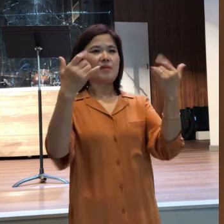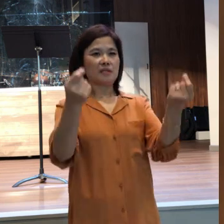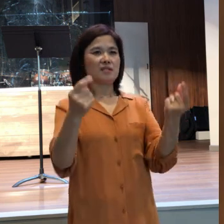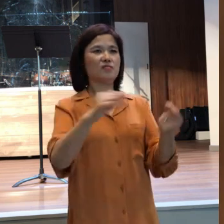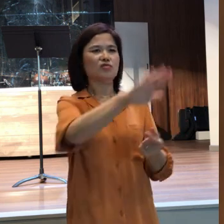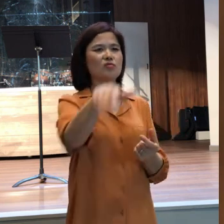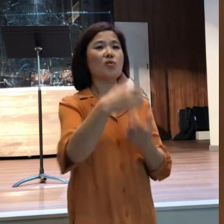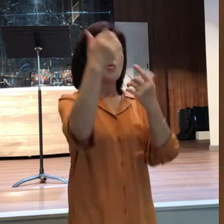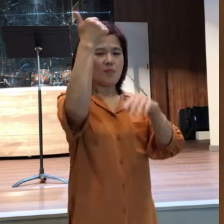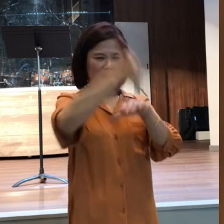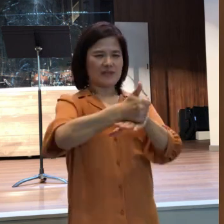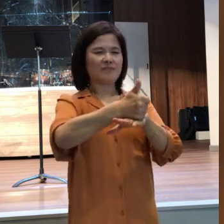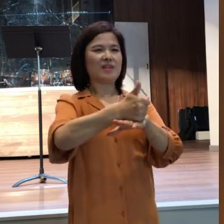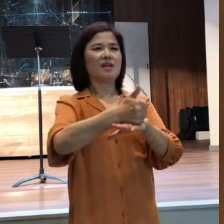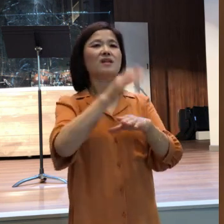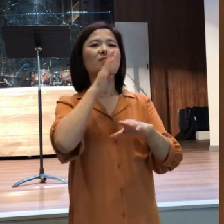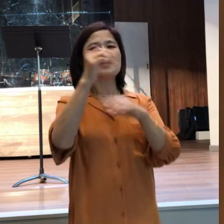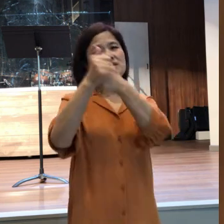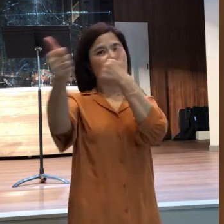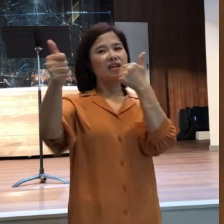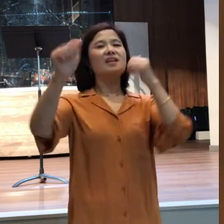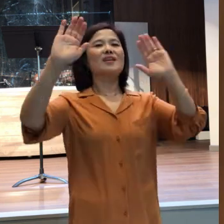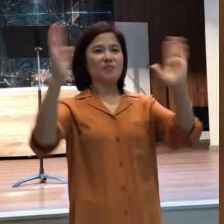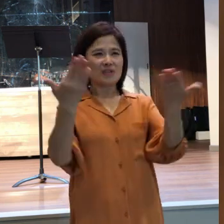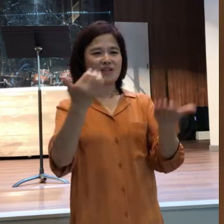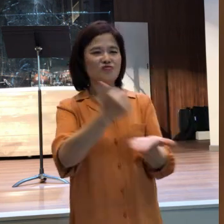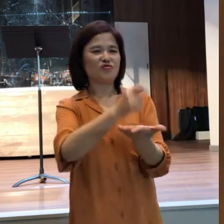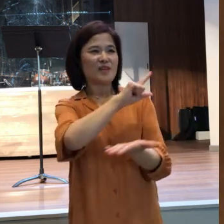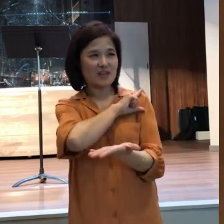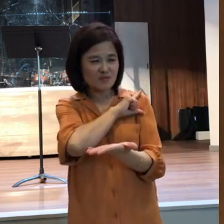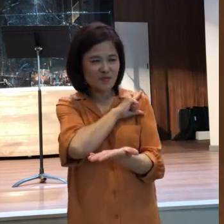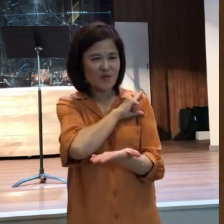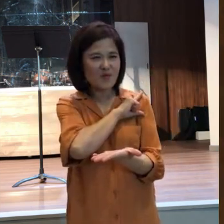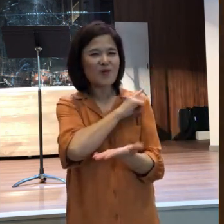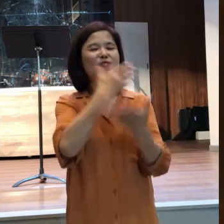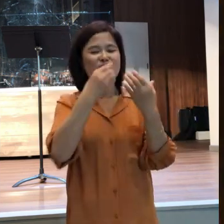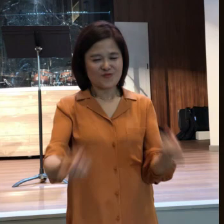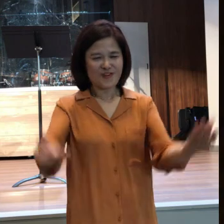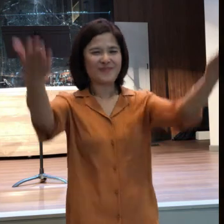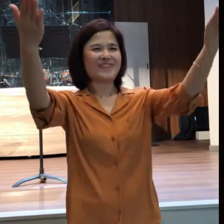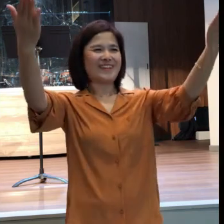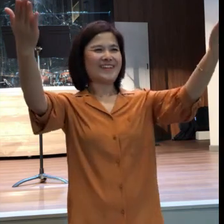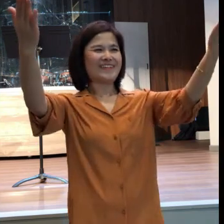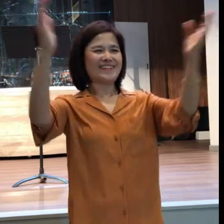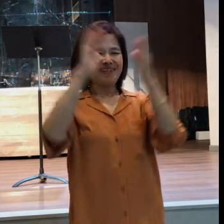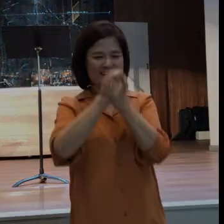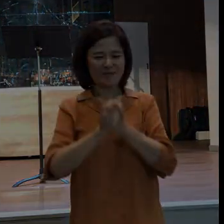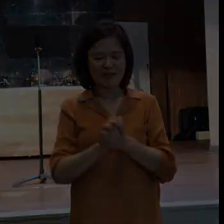우리 모두도 마침내 승리할 수 있기를 주님의 이름으로 축원합니다.